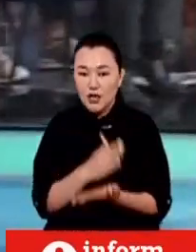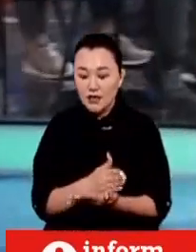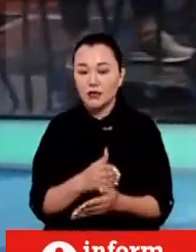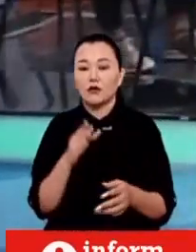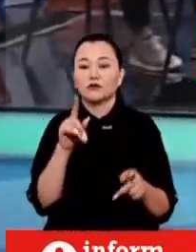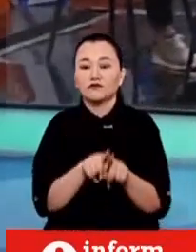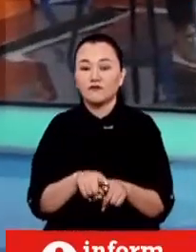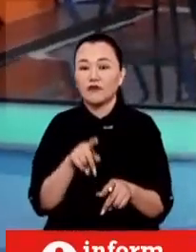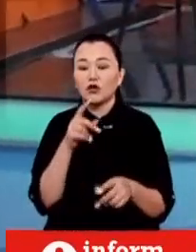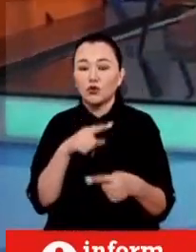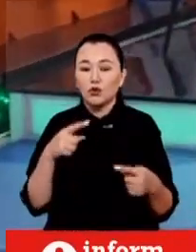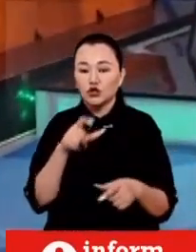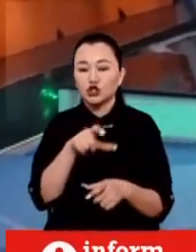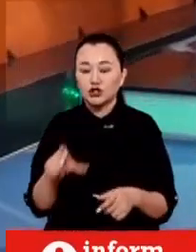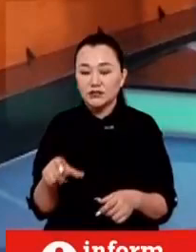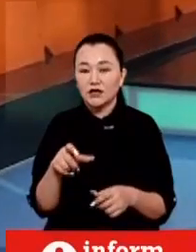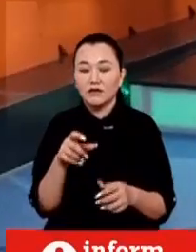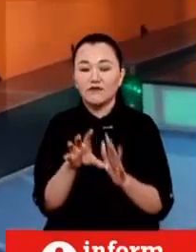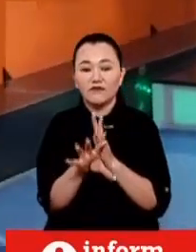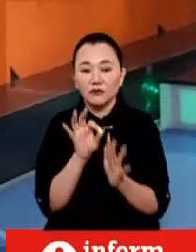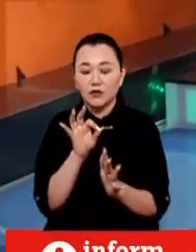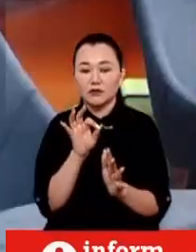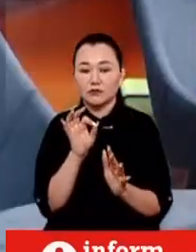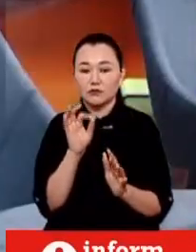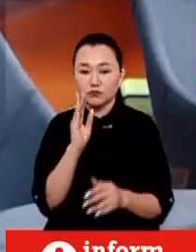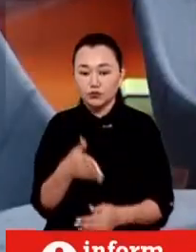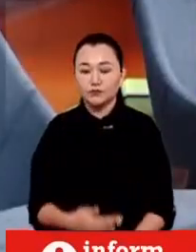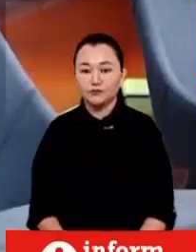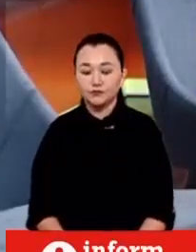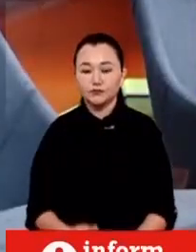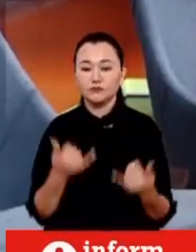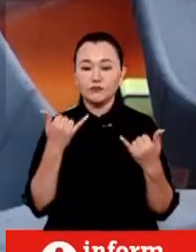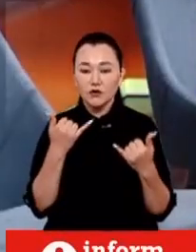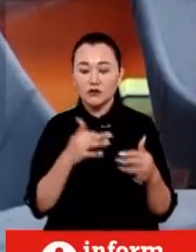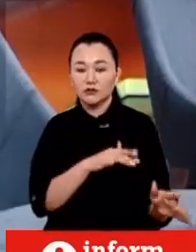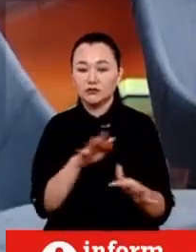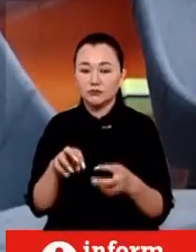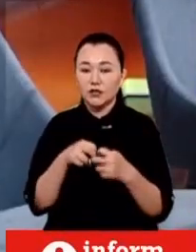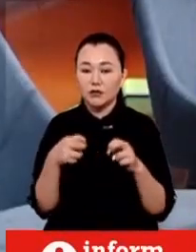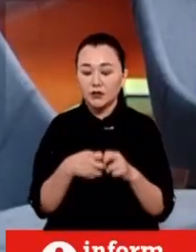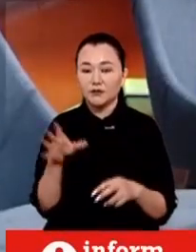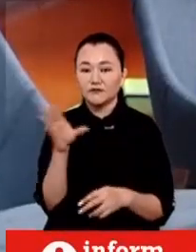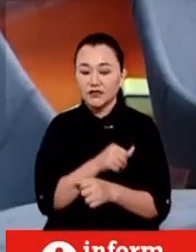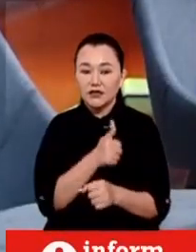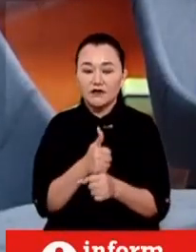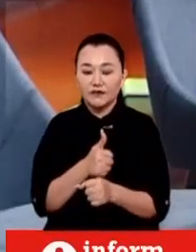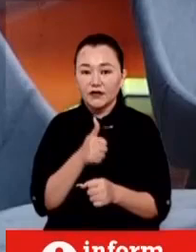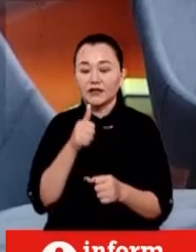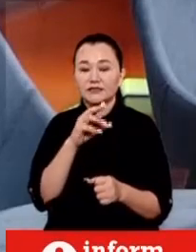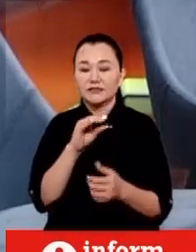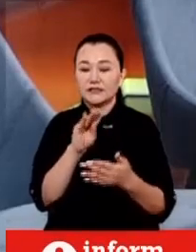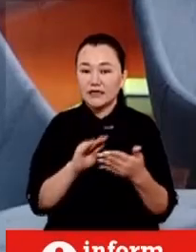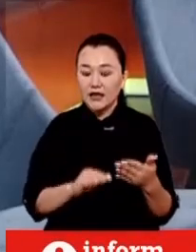бірге өзге де мамандық иелерінің арасынан таңдап алынған. Бүгінде қозғалып жатқан мәселелердің басым бөлігінің сценарийі